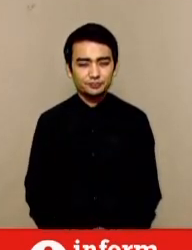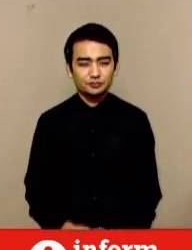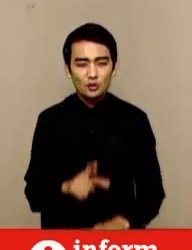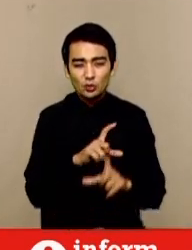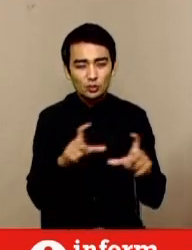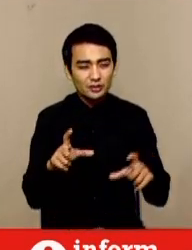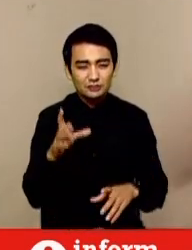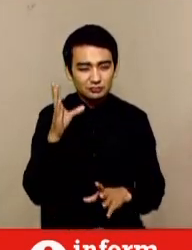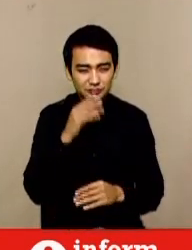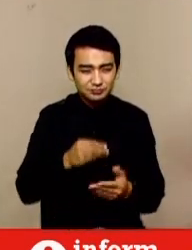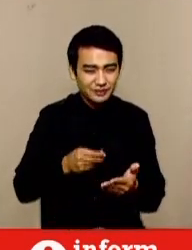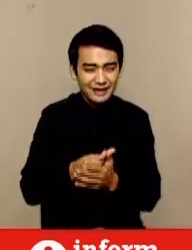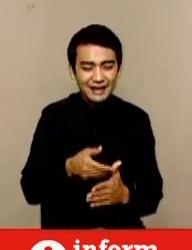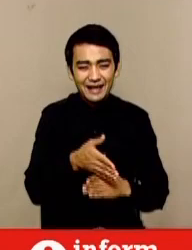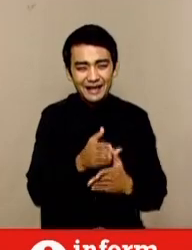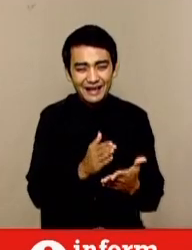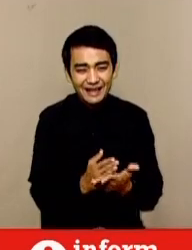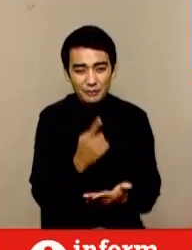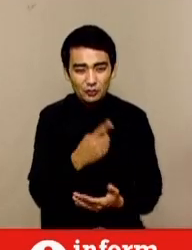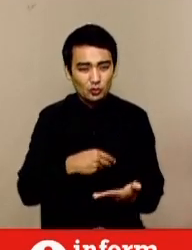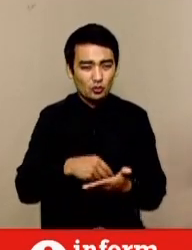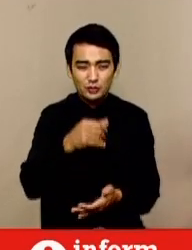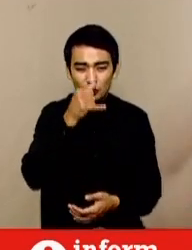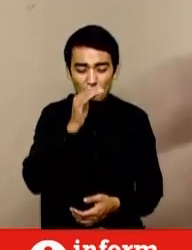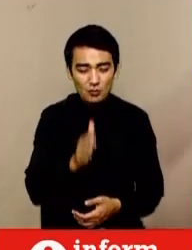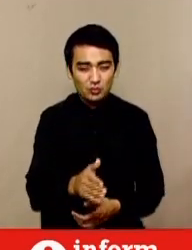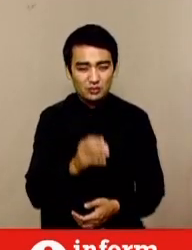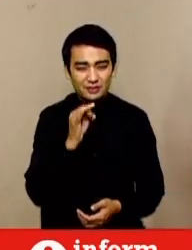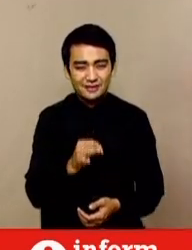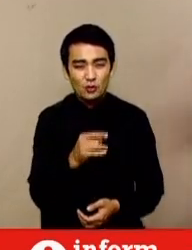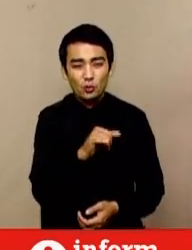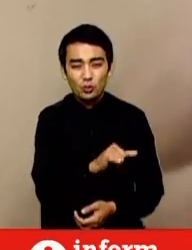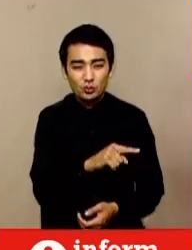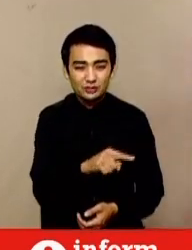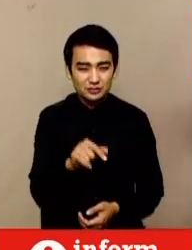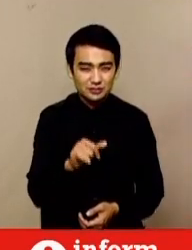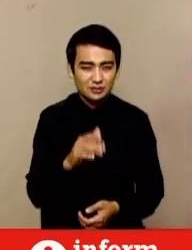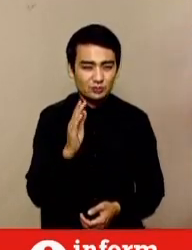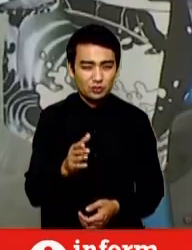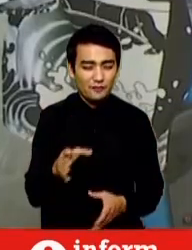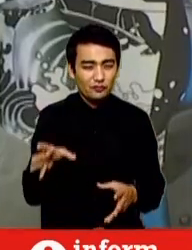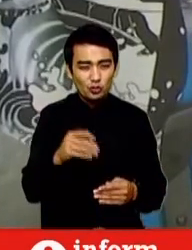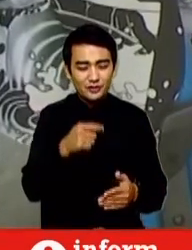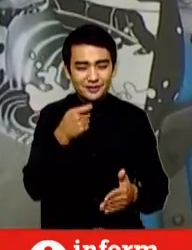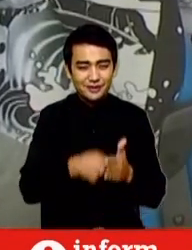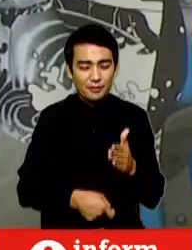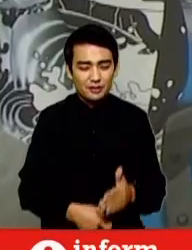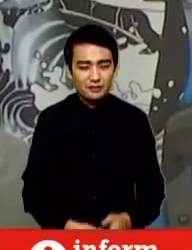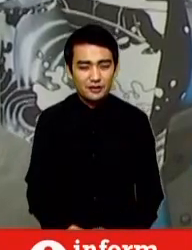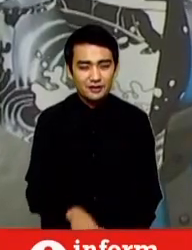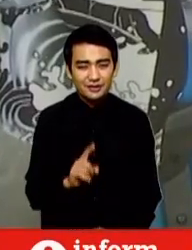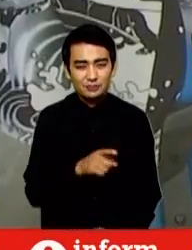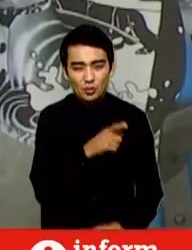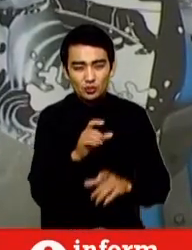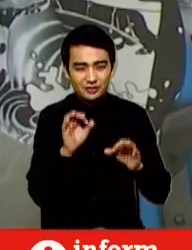не смогут купить даже хлеб элементарно, потому что у них будет все заблокировано. Специалисты говорят,